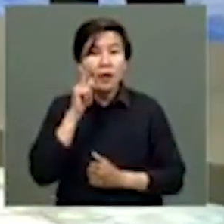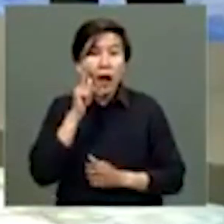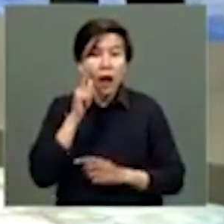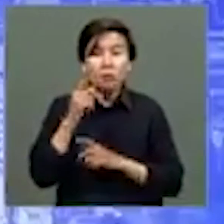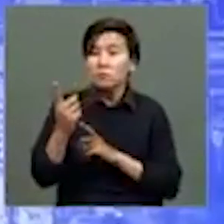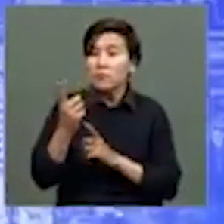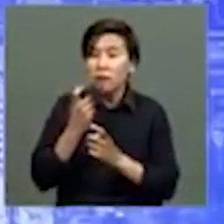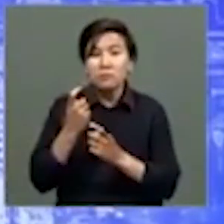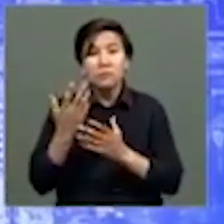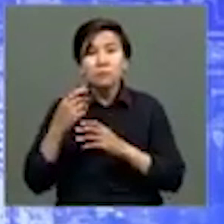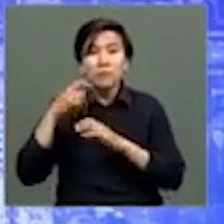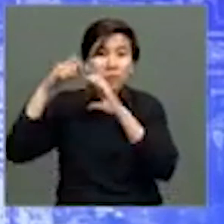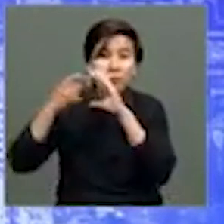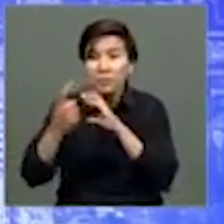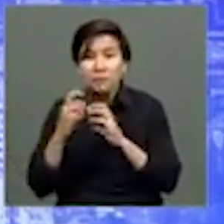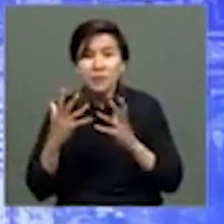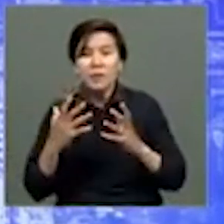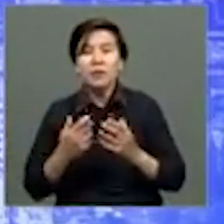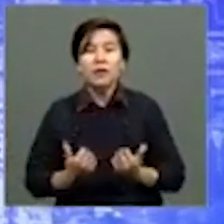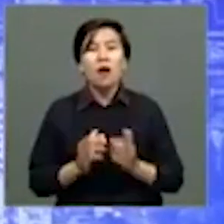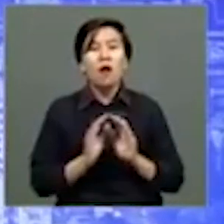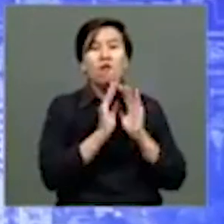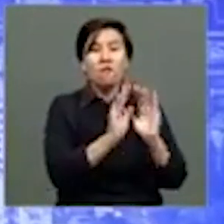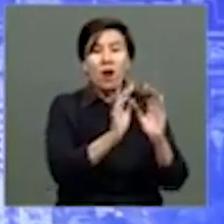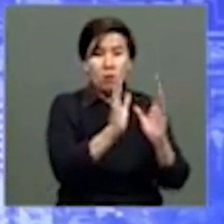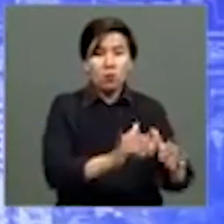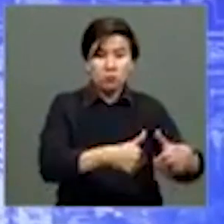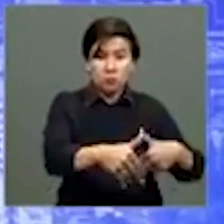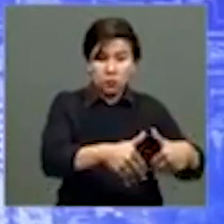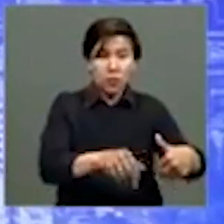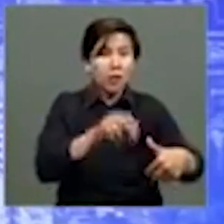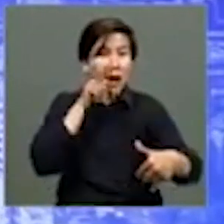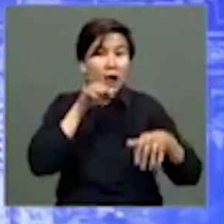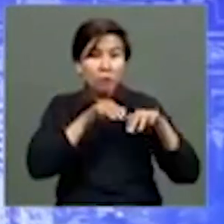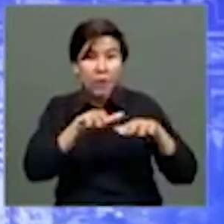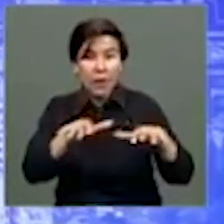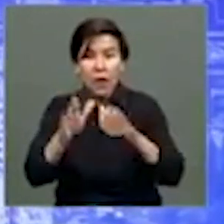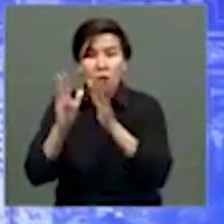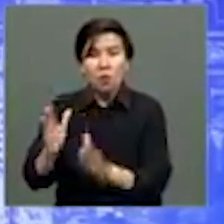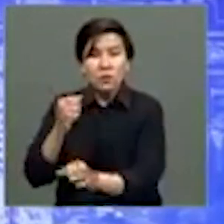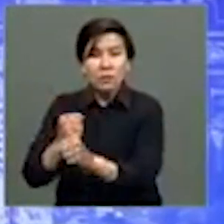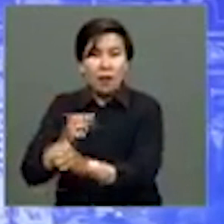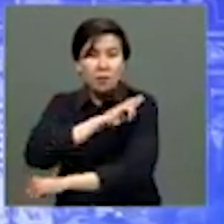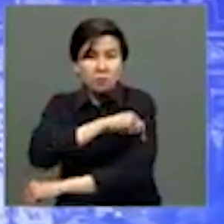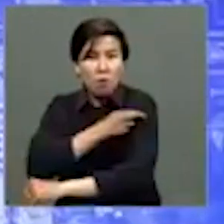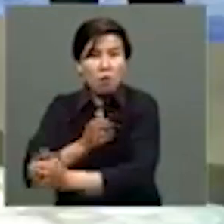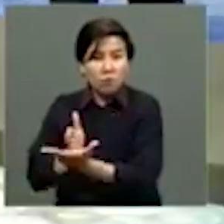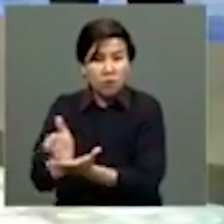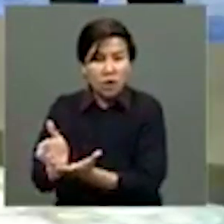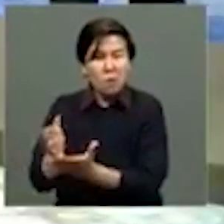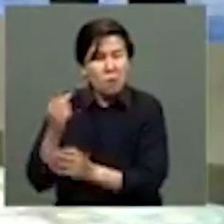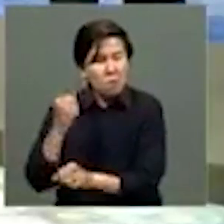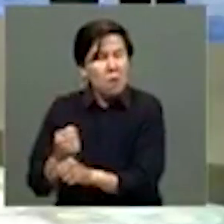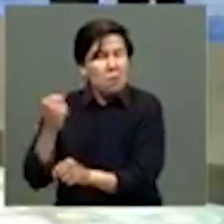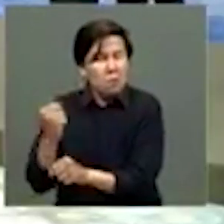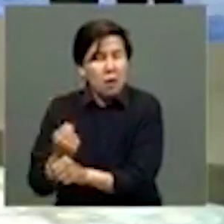ติมนะคะฝากคุณหมอเบิร์ตส่งประเด็นไปถึงทั้งประชาชนที่ติดตามการแถลงข่าวรวมถึงบุคลากรทางการแพทย์ที่ตอนนี้เรียกว่าทำงานกันอย่างห